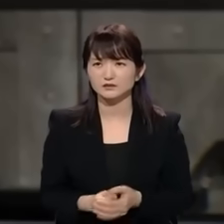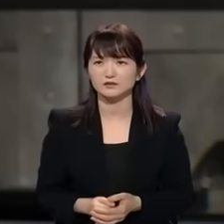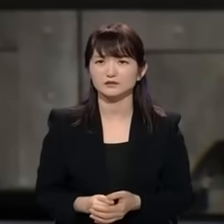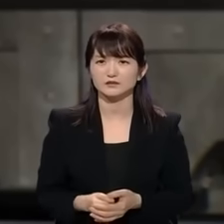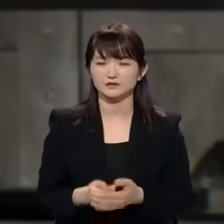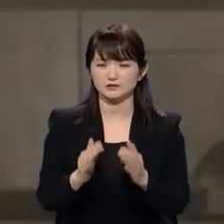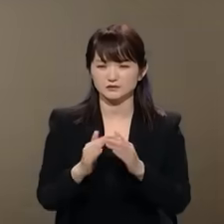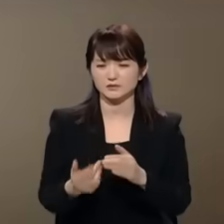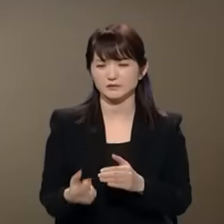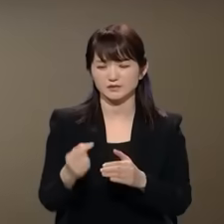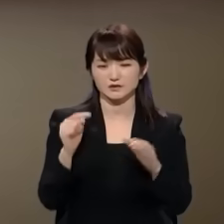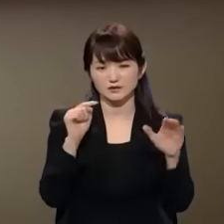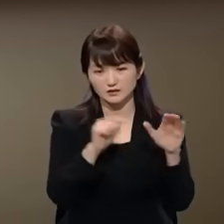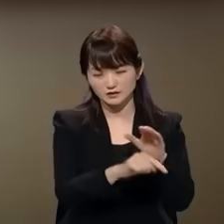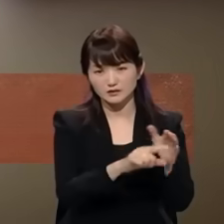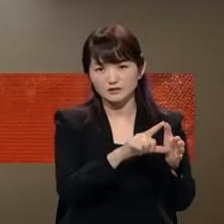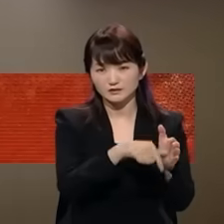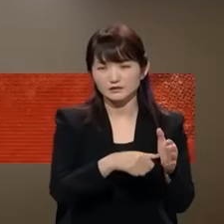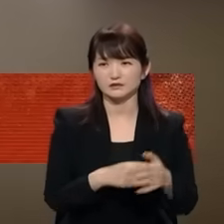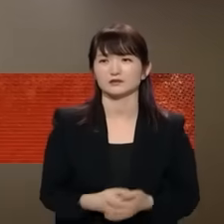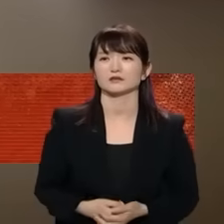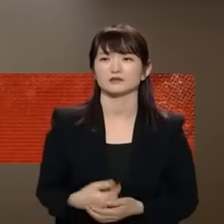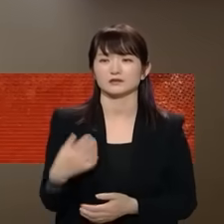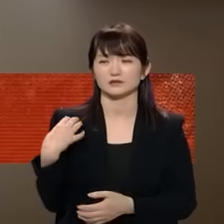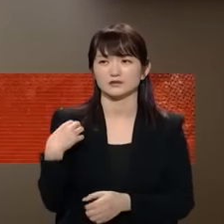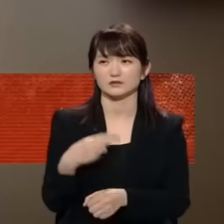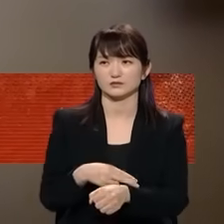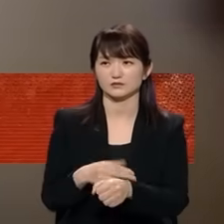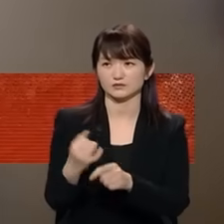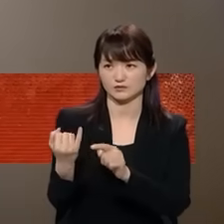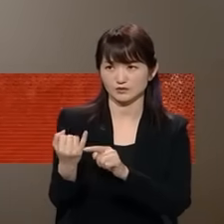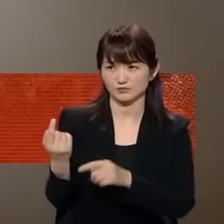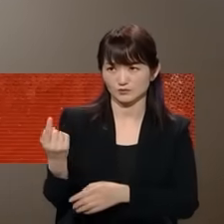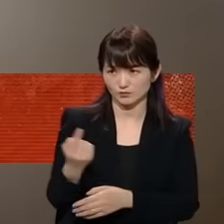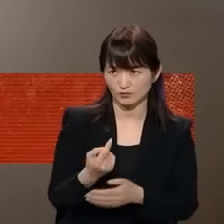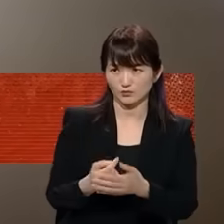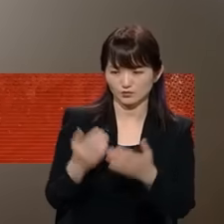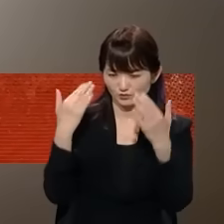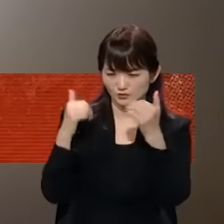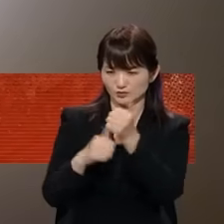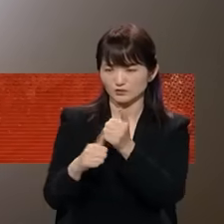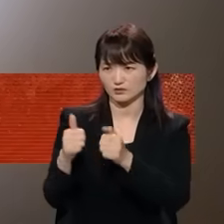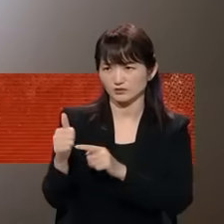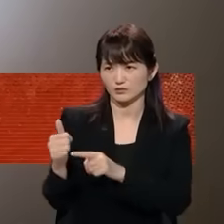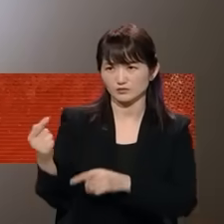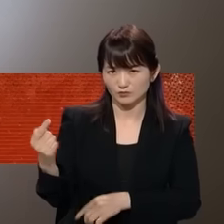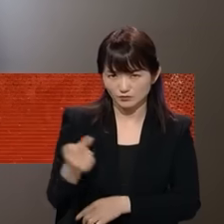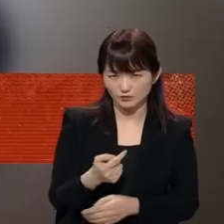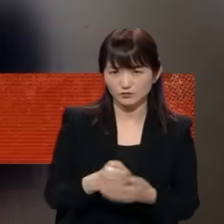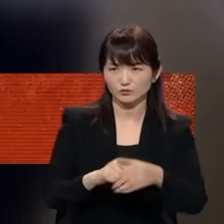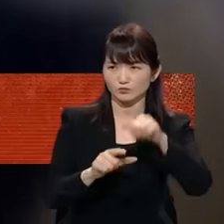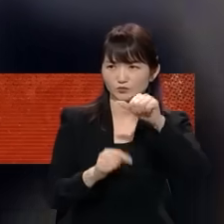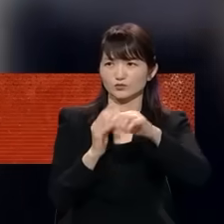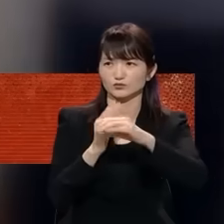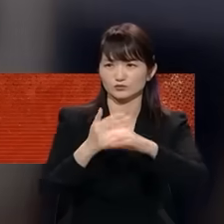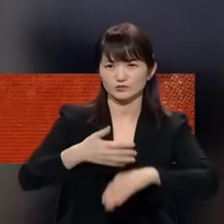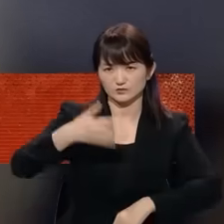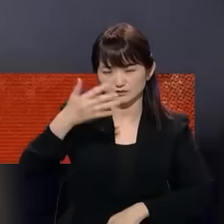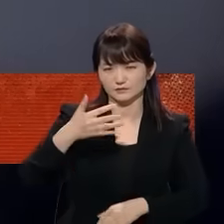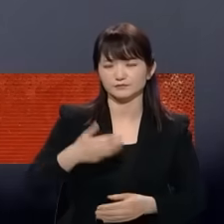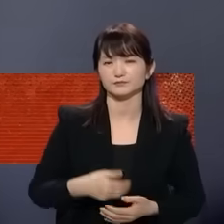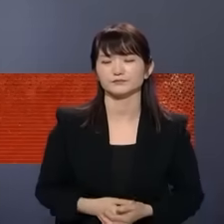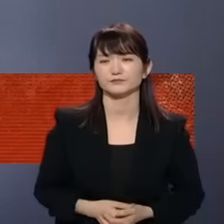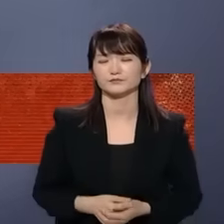담임이 제재하고 교감이 오고 또 폭행을 휘두르고 아, 지금 그 나간 영상이 5월 영상이네요. 5월 중순 영상입니다. 그리고